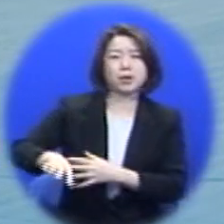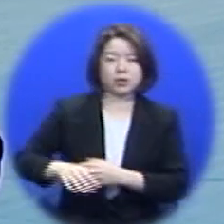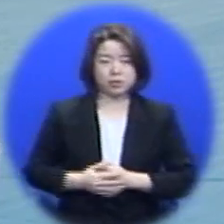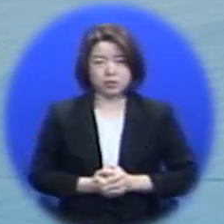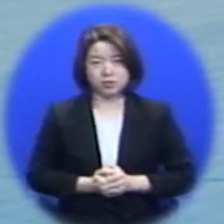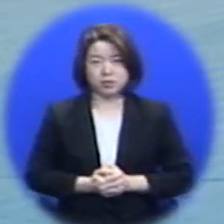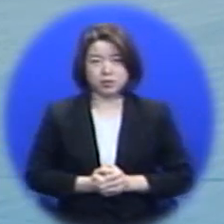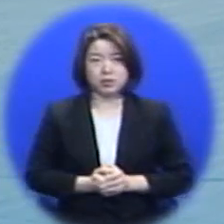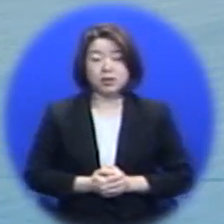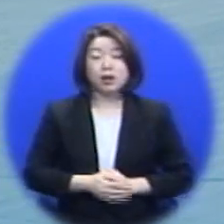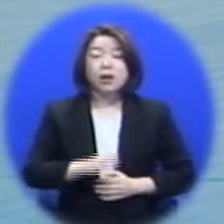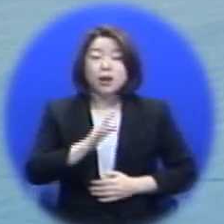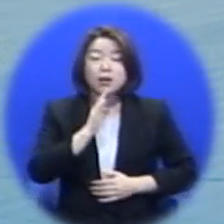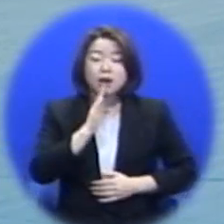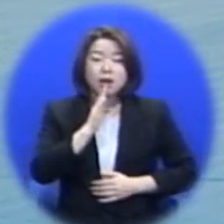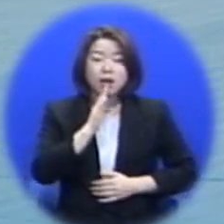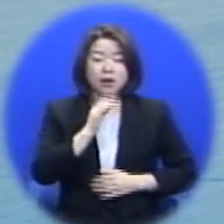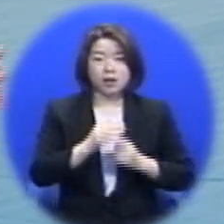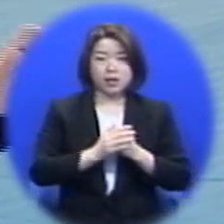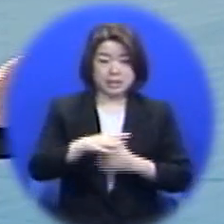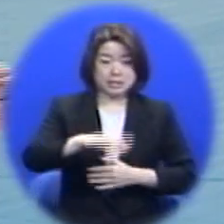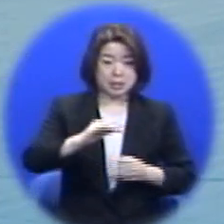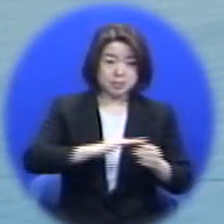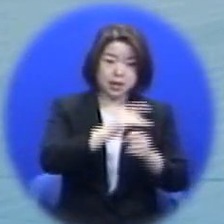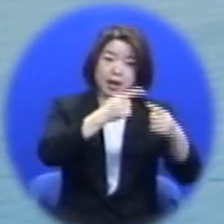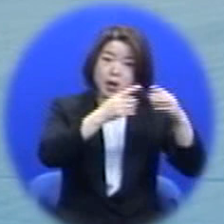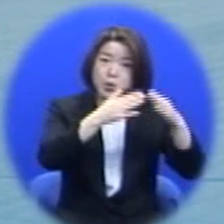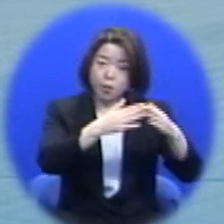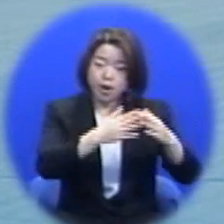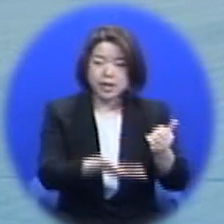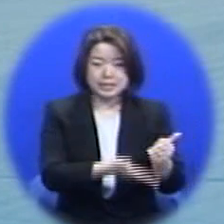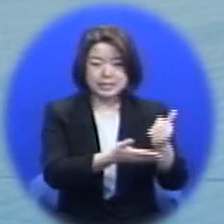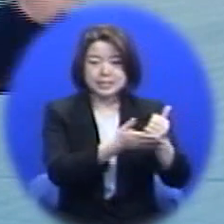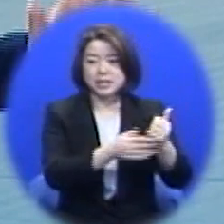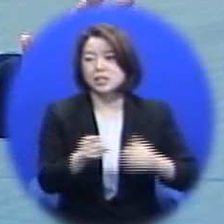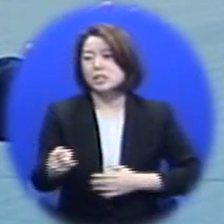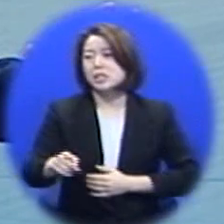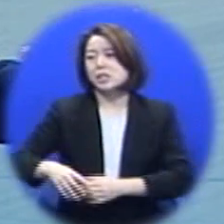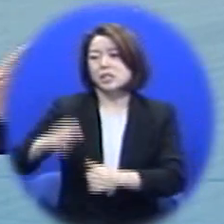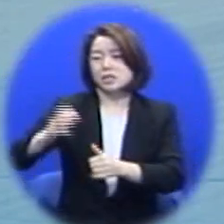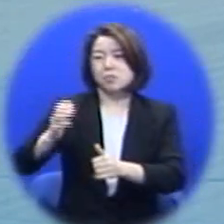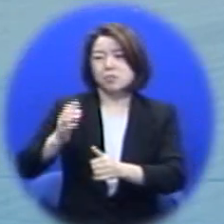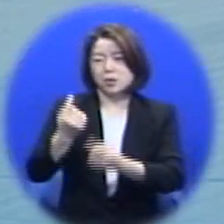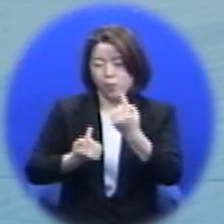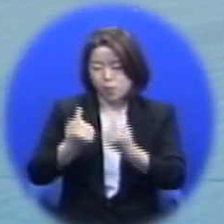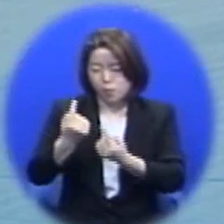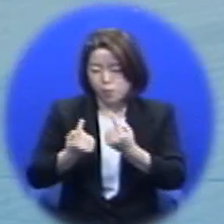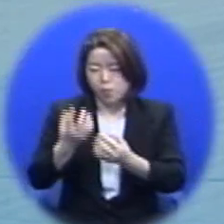실제로 에베소 교회에 예수님이 하신 칭찬이 이 책망보다 훨씬 많습니다.